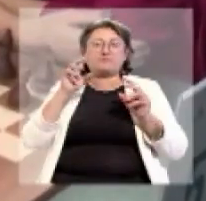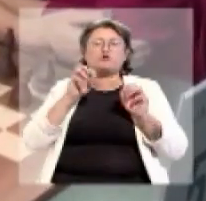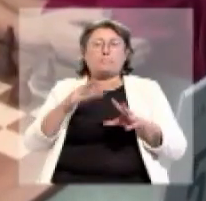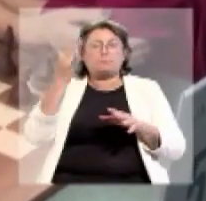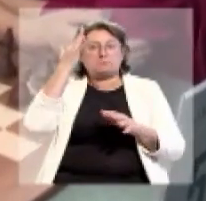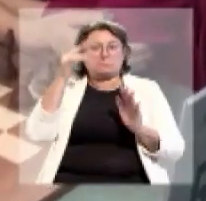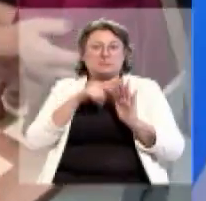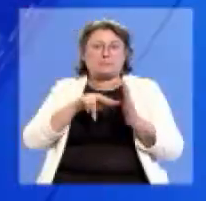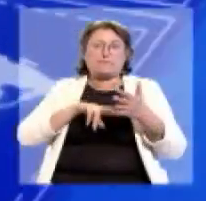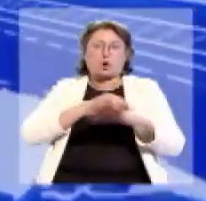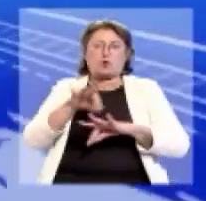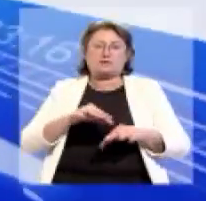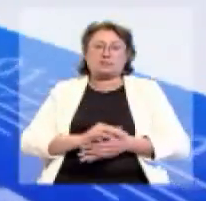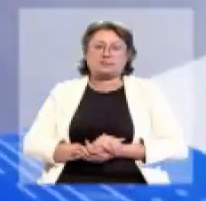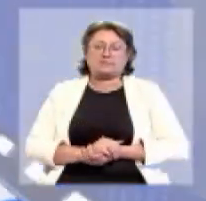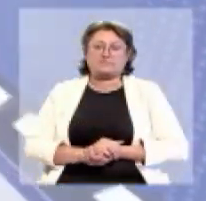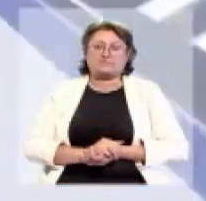проекта?